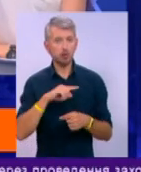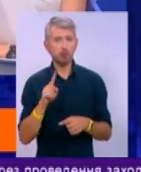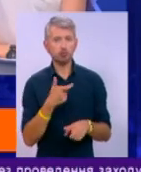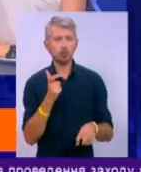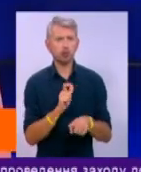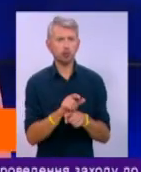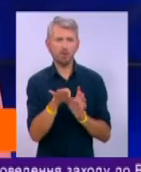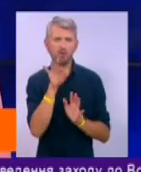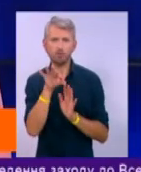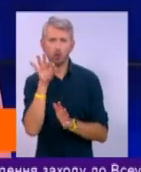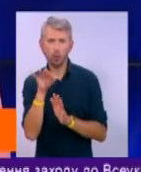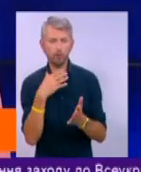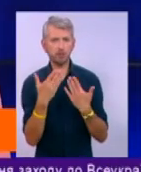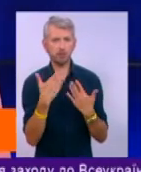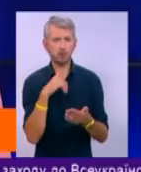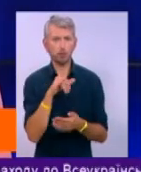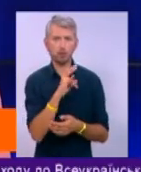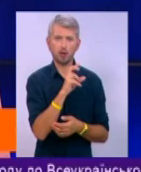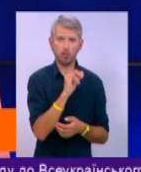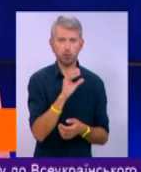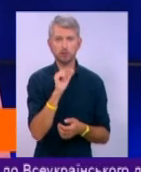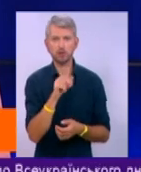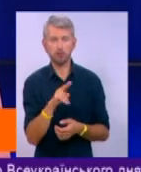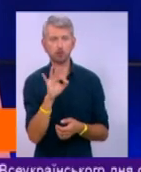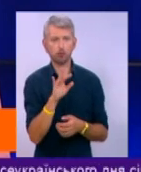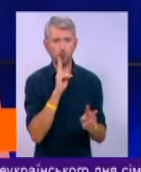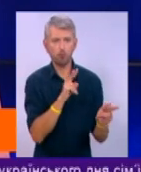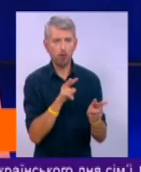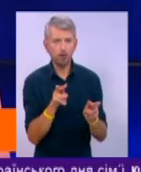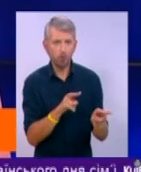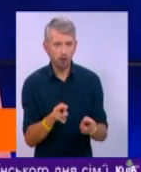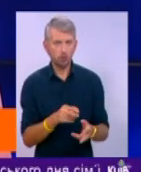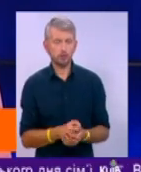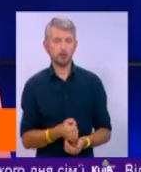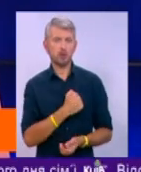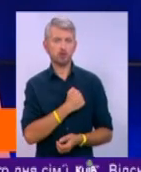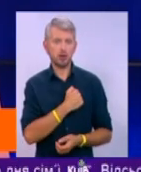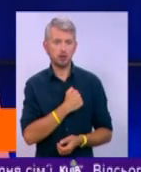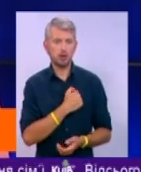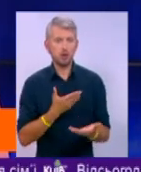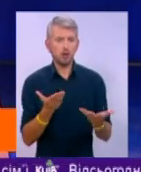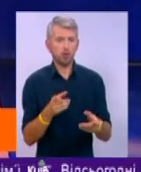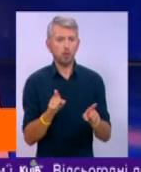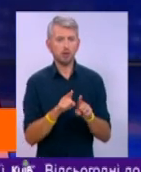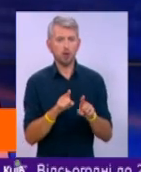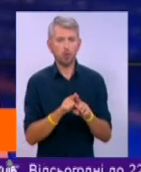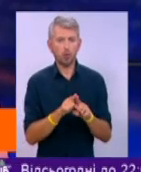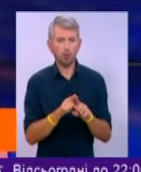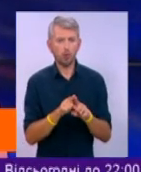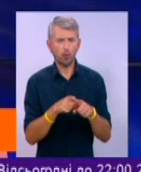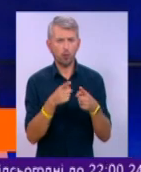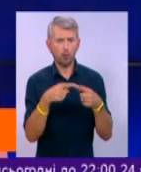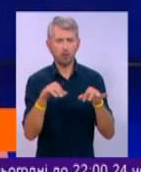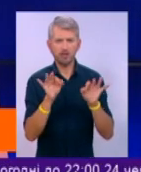дуже-дуже вибірковий, на жаль, підхід у НАБУ САП щодо моніторингу. На жаль, якогось такого, знаєте, універсального